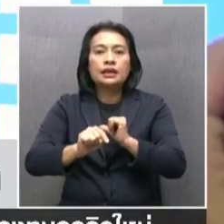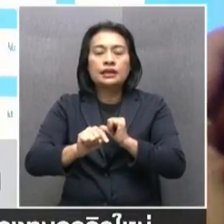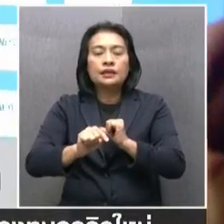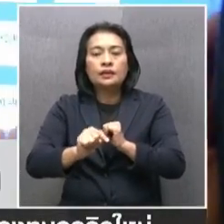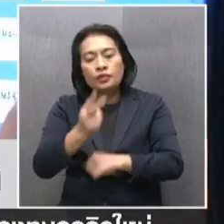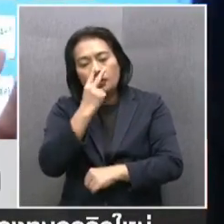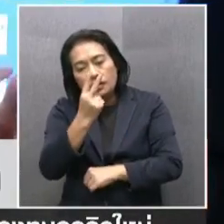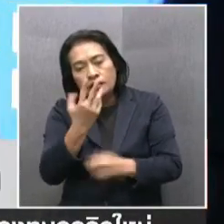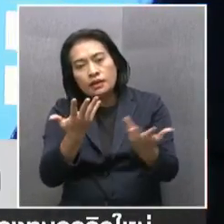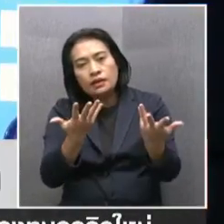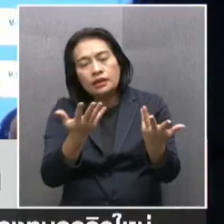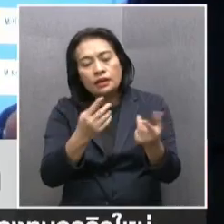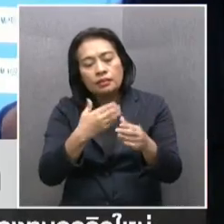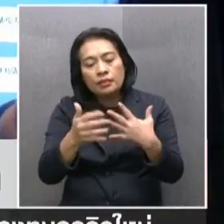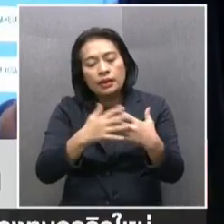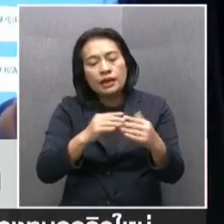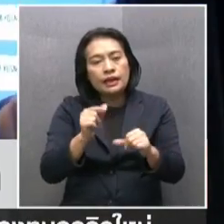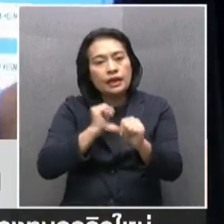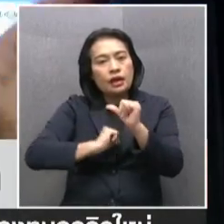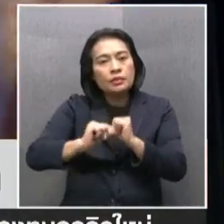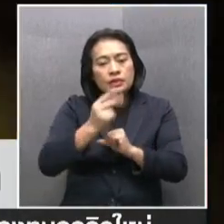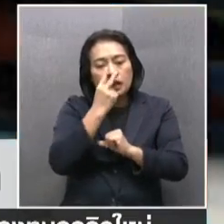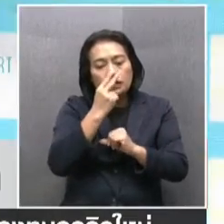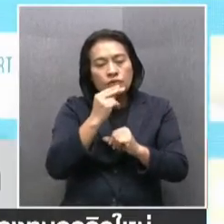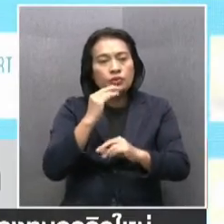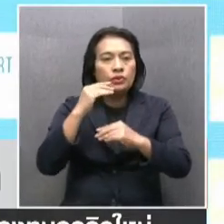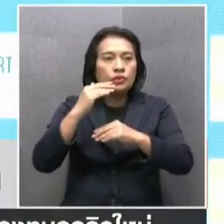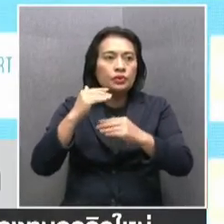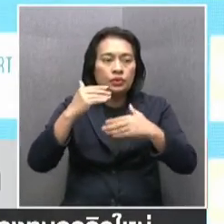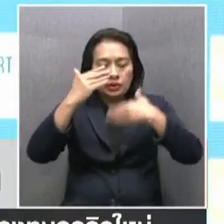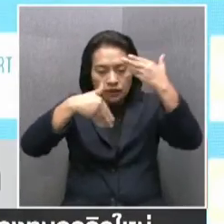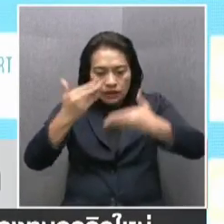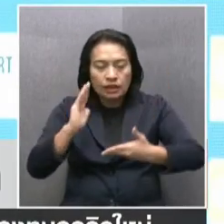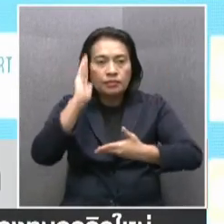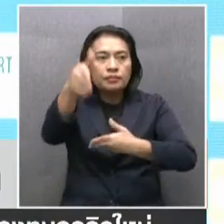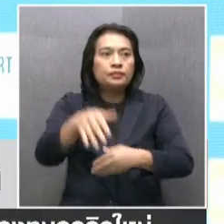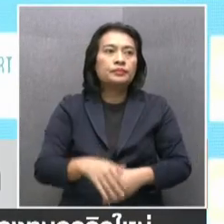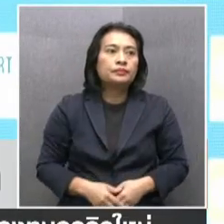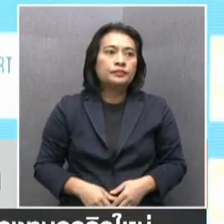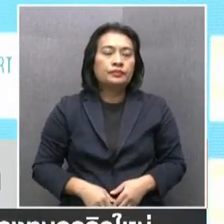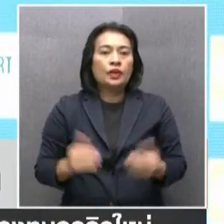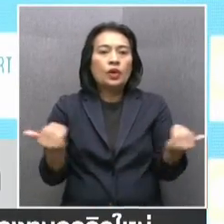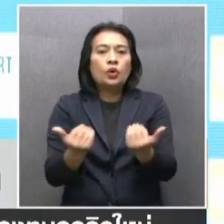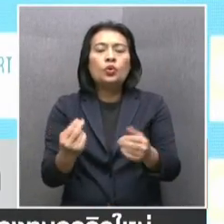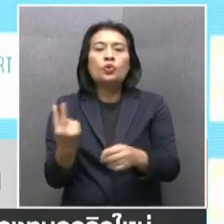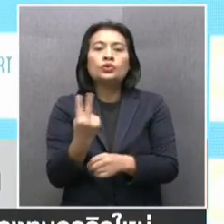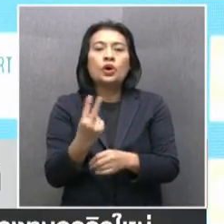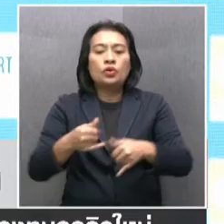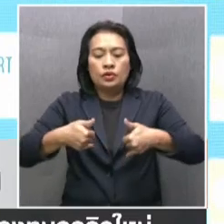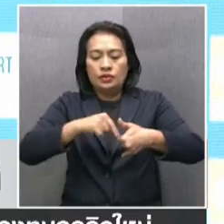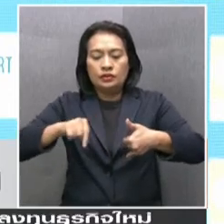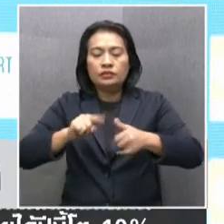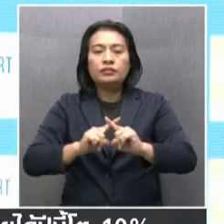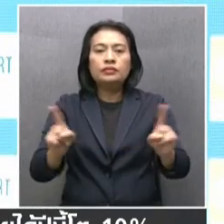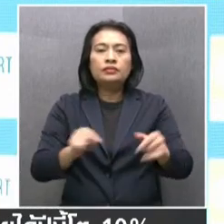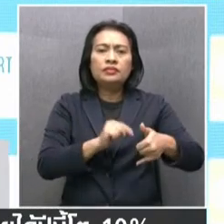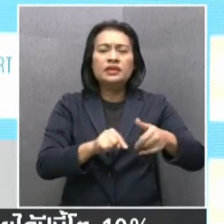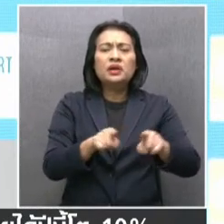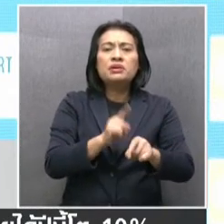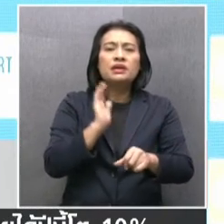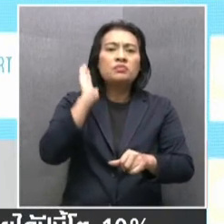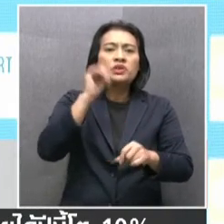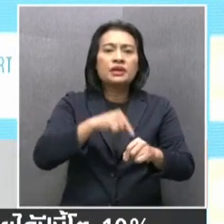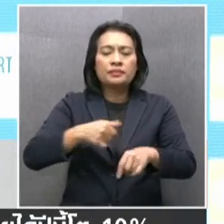ไปแสดงในงานหน้า คือเราสองคนนิสัยค่อนข้างที่จะต่างกันมากของพี่เปาจะแบบแมนๆหน่อยแล้วก็ป๊อ